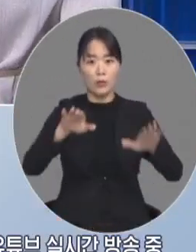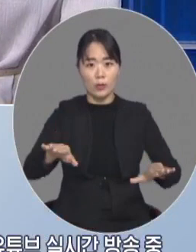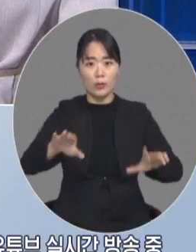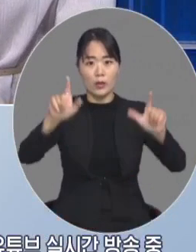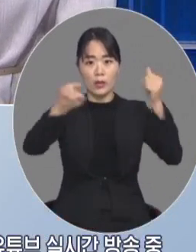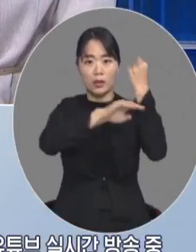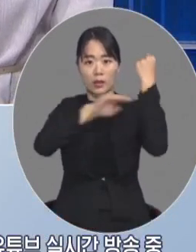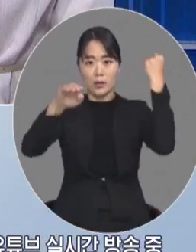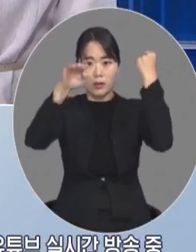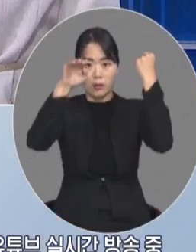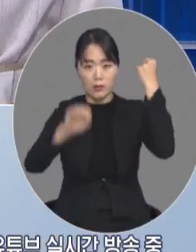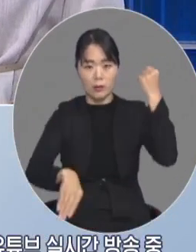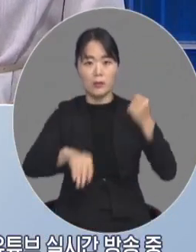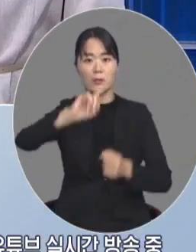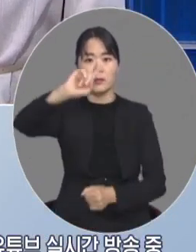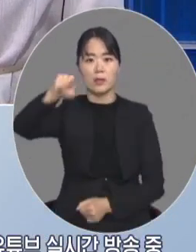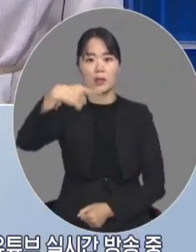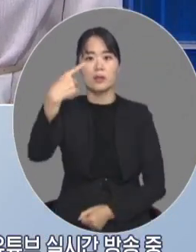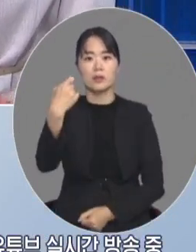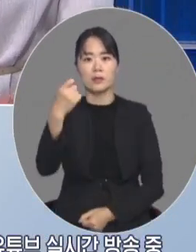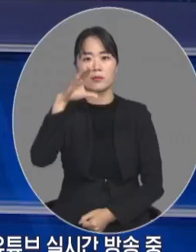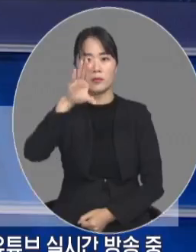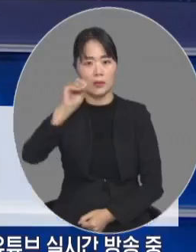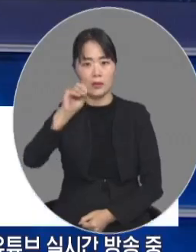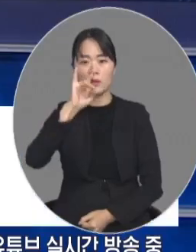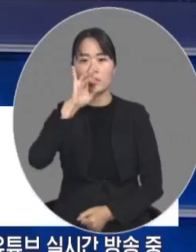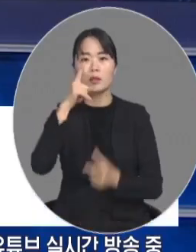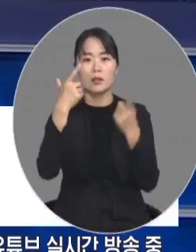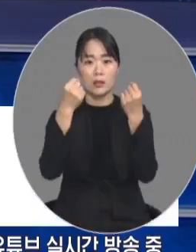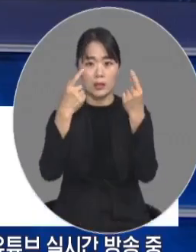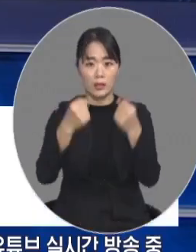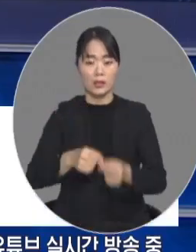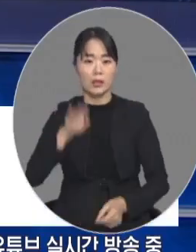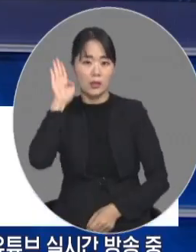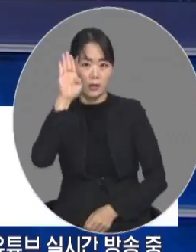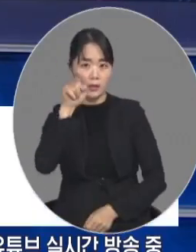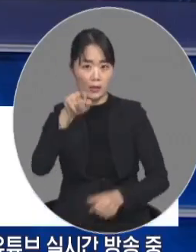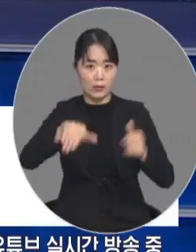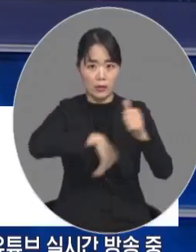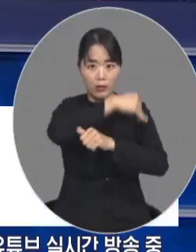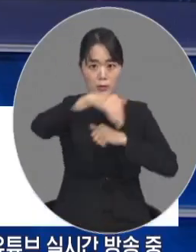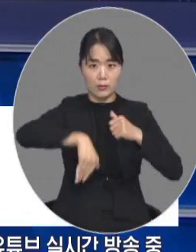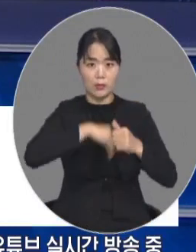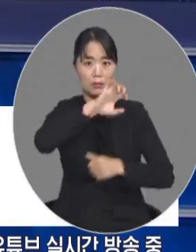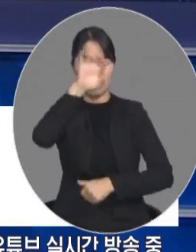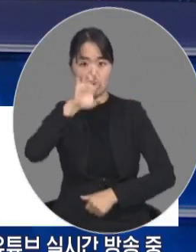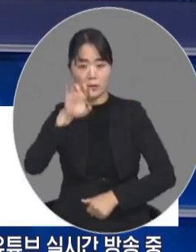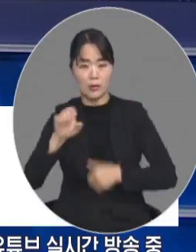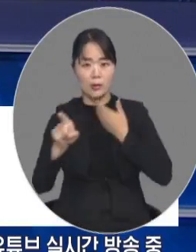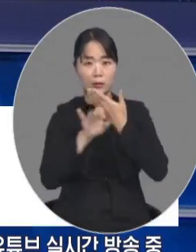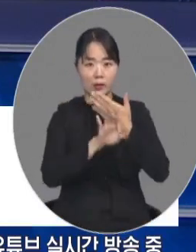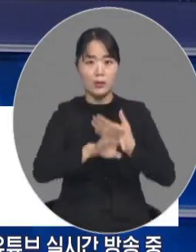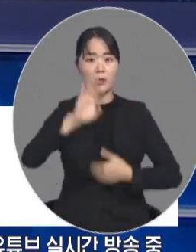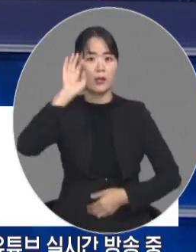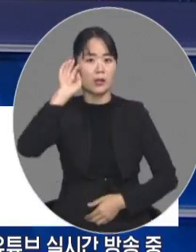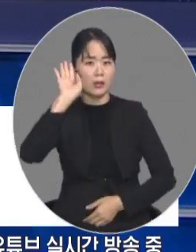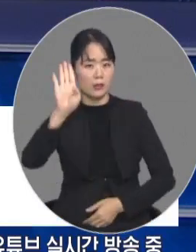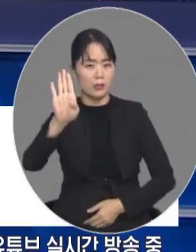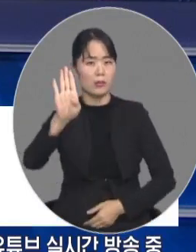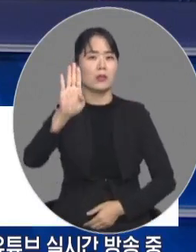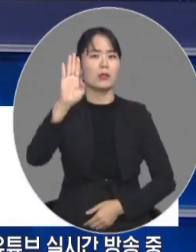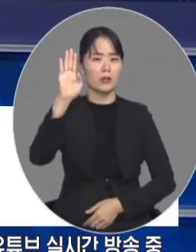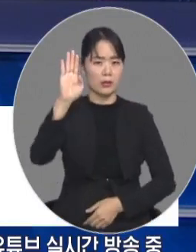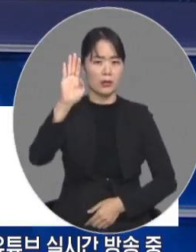붕괴가 유력해집니다. 그래서 통계청은 이 상황이 계속된다면 2036년에는 울산 인구가 100만 명 아래로 내려갈